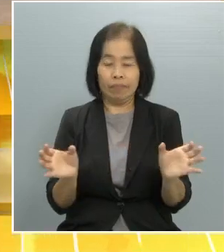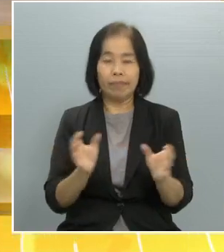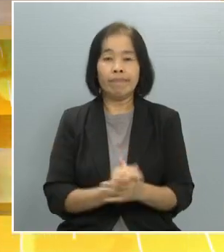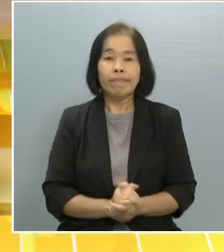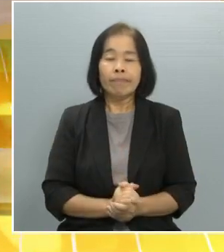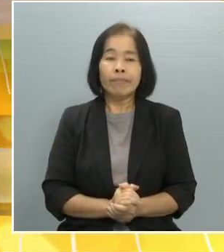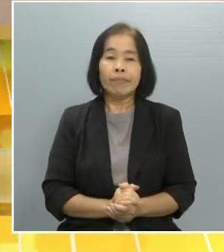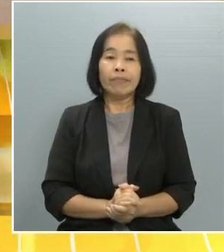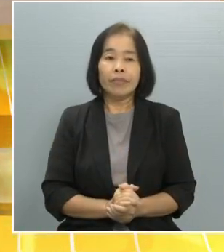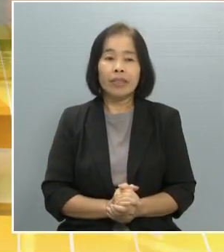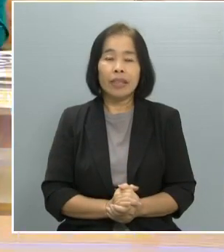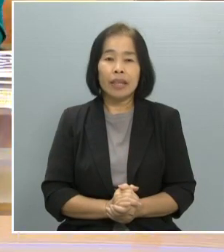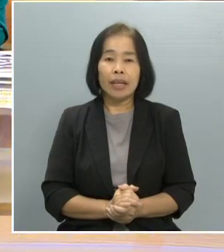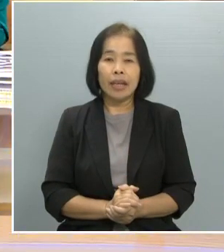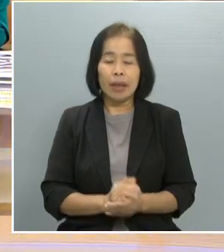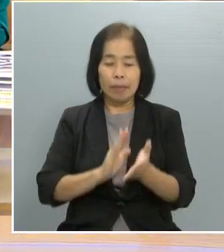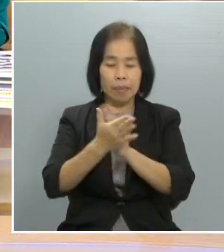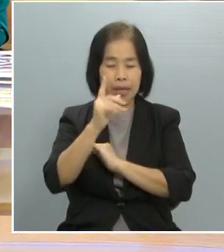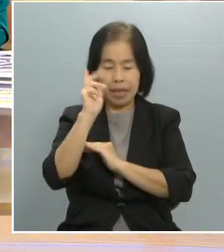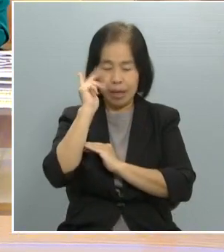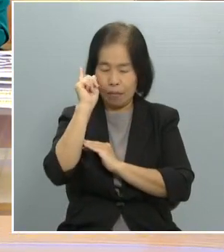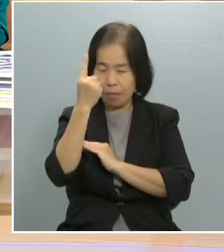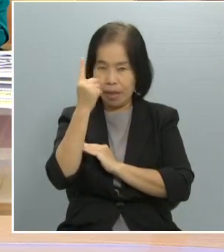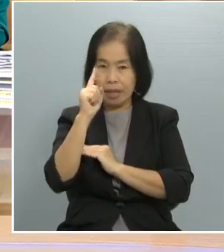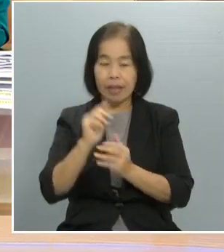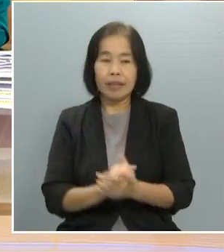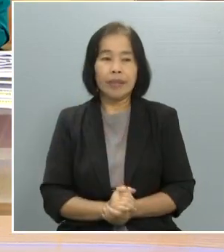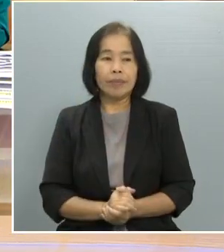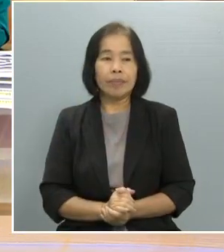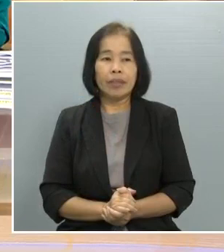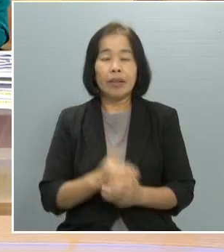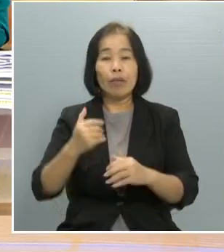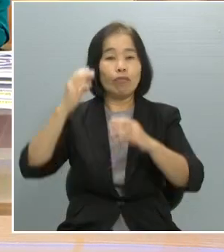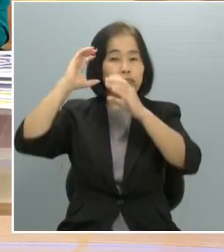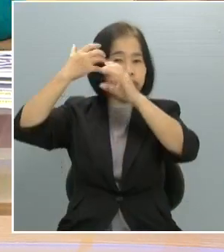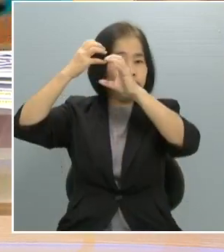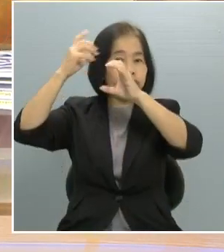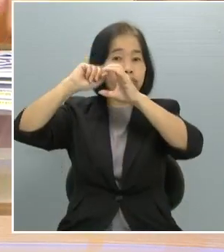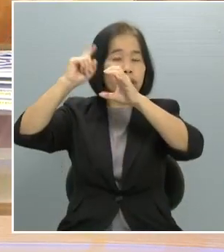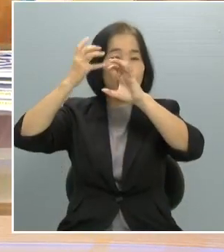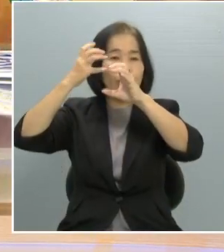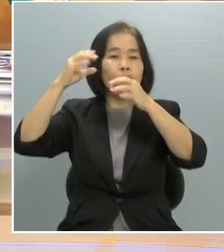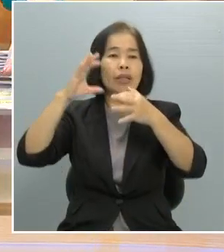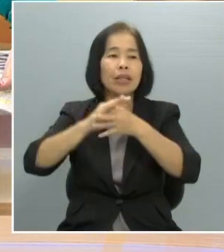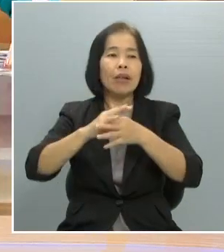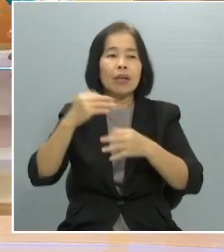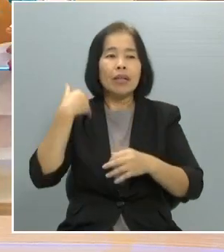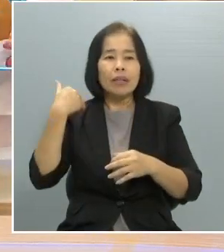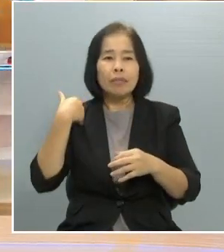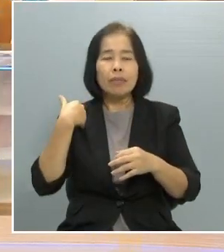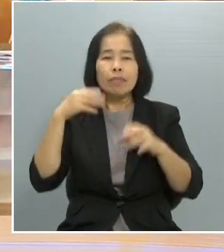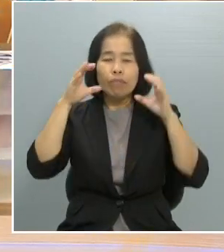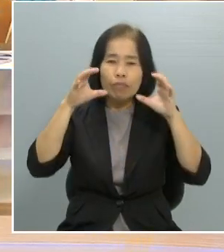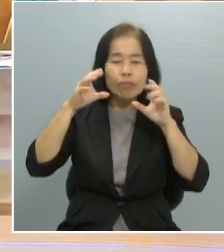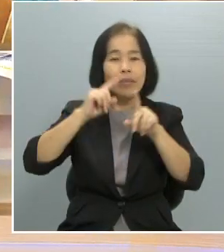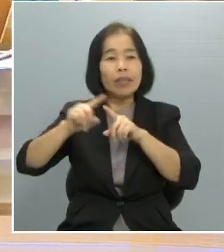กชมสลับปีนะสัหน่อยนึงนี้ต้องเรีกว่า ภาพยนต์ซัประรอรวมถึงที่พiddผมมอง